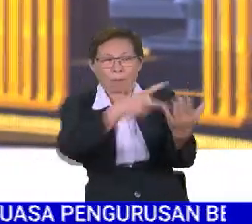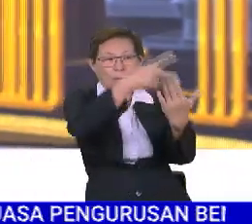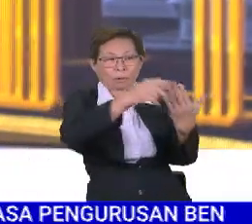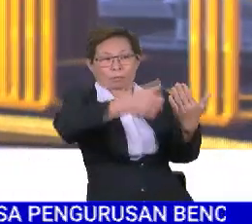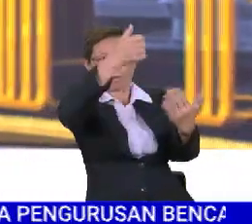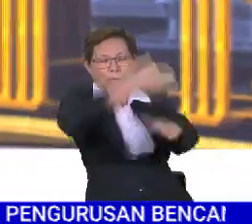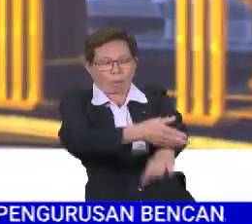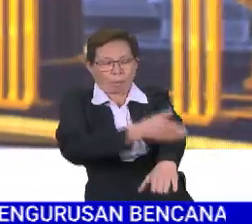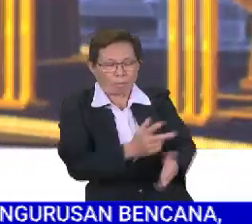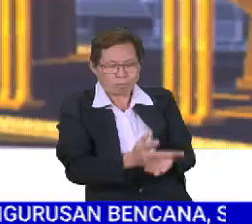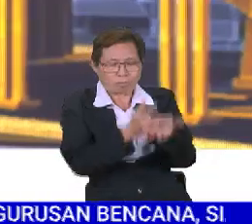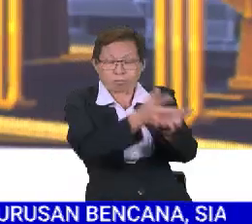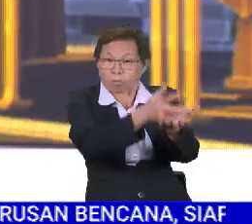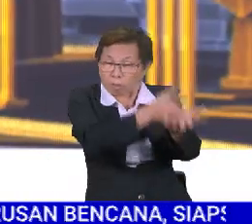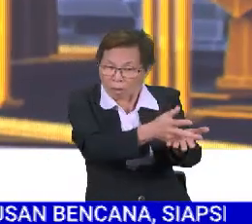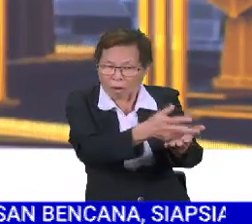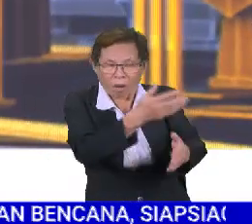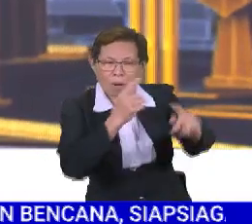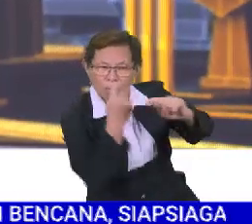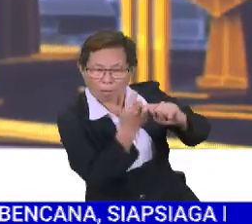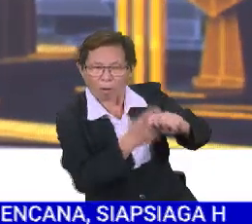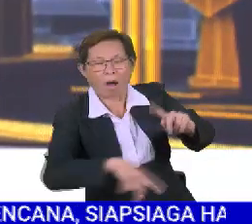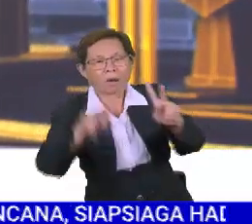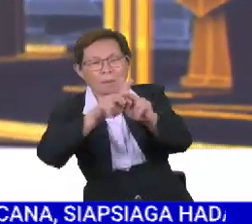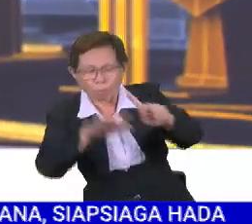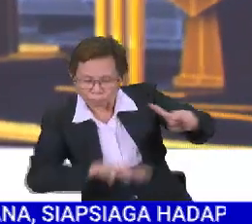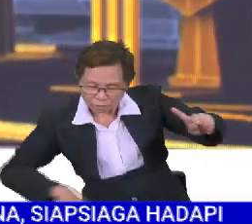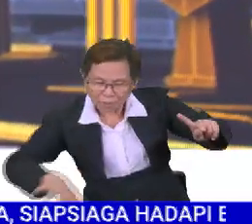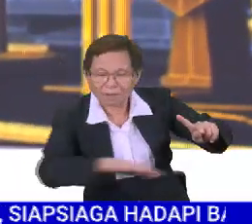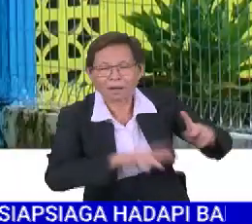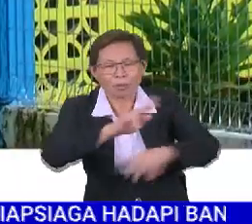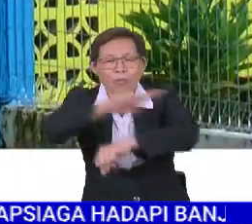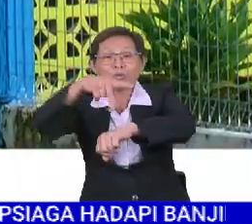menambah baik Jetty penumpang di beberapa Kampung sekitar pulau